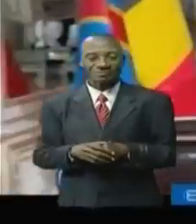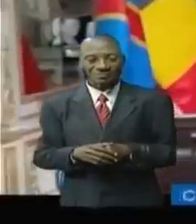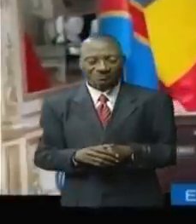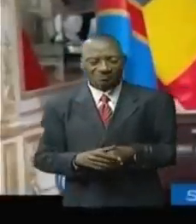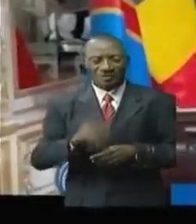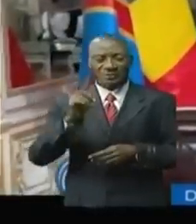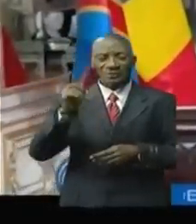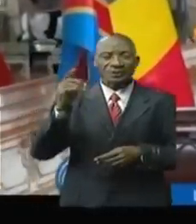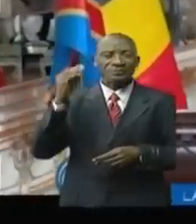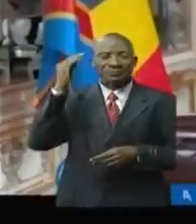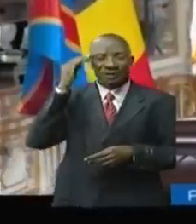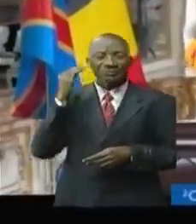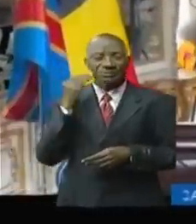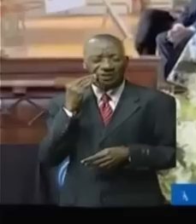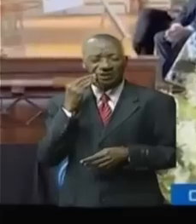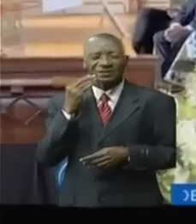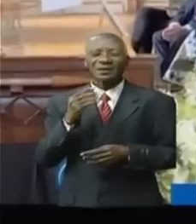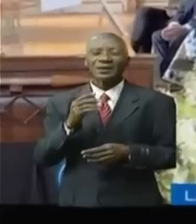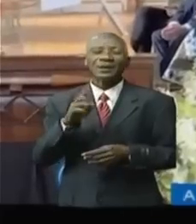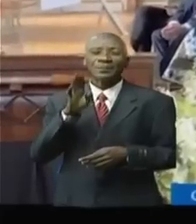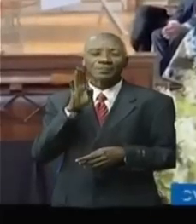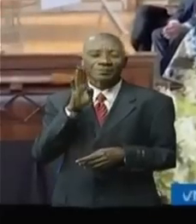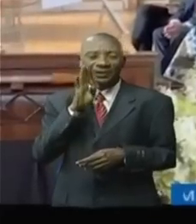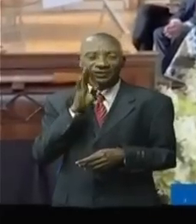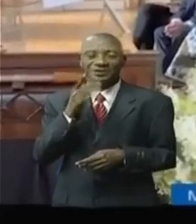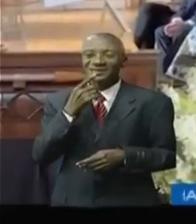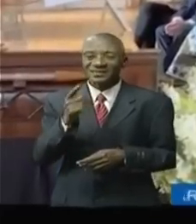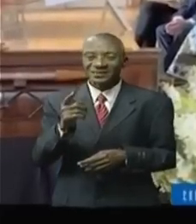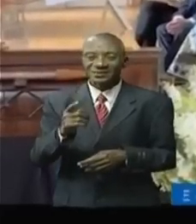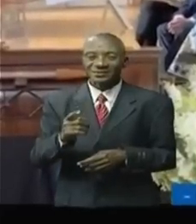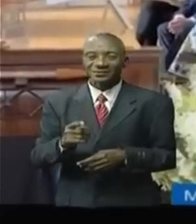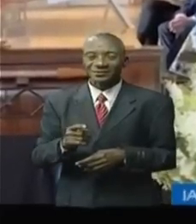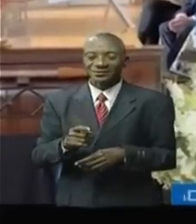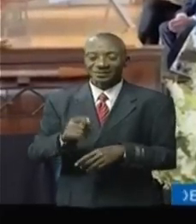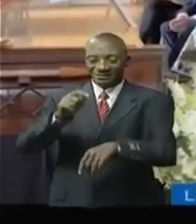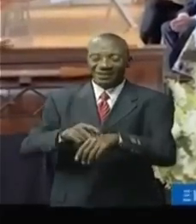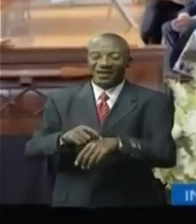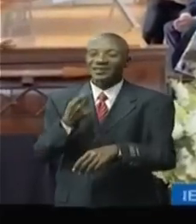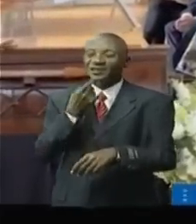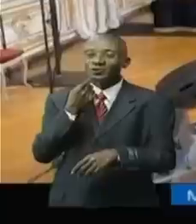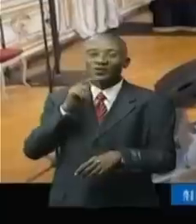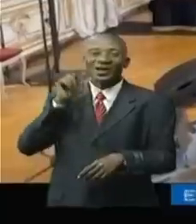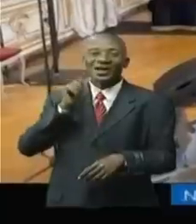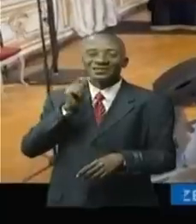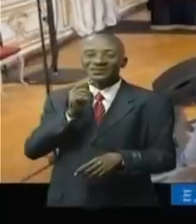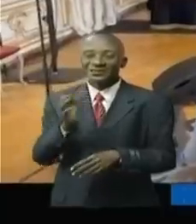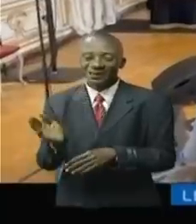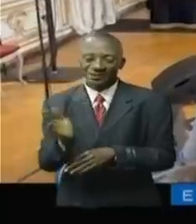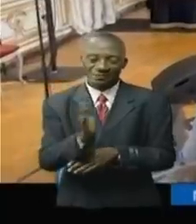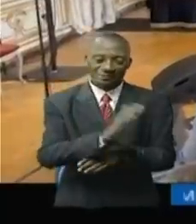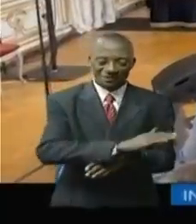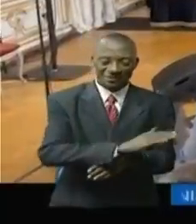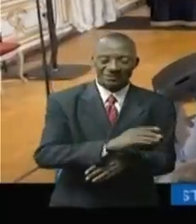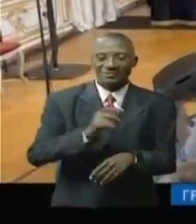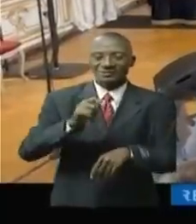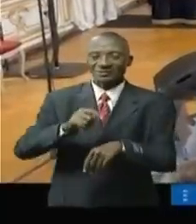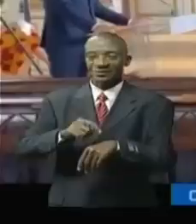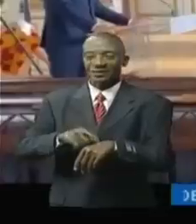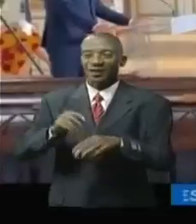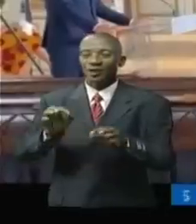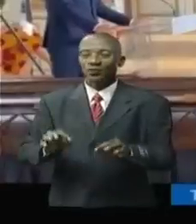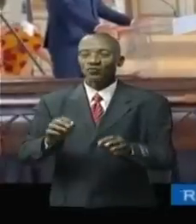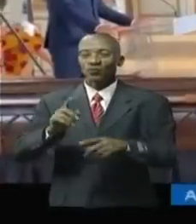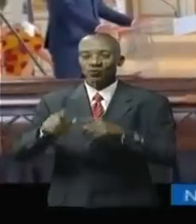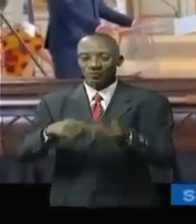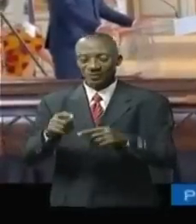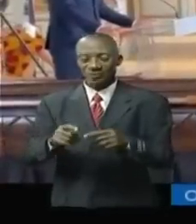belge, parlait d'une page d'histoire qui vient d'être tournée et il faut donc penser à un avenir radieux pour ces deux peuples.